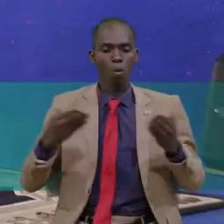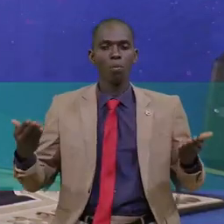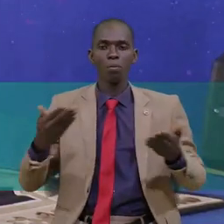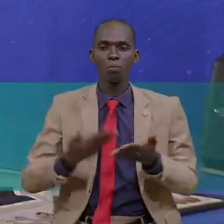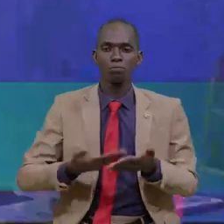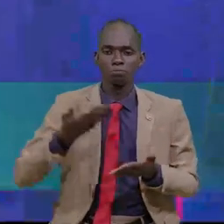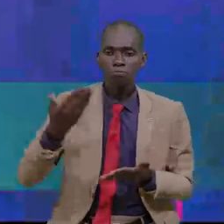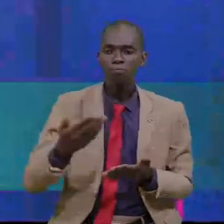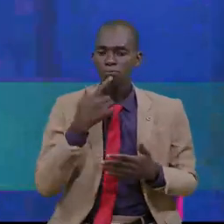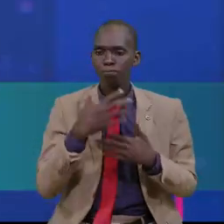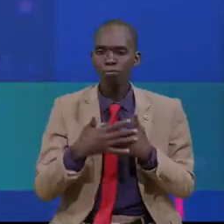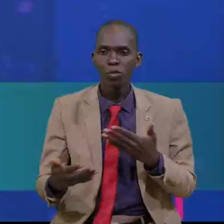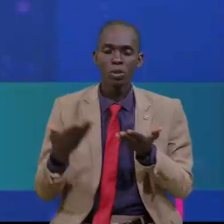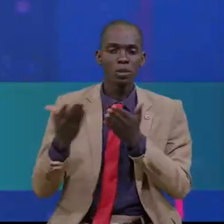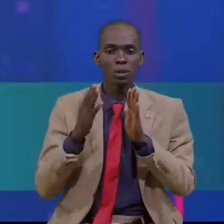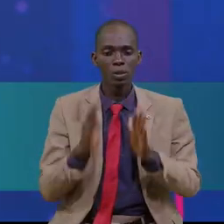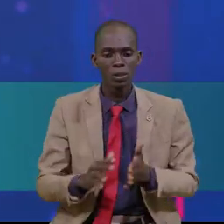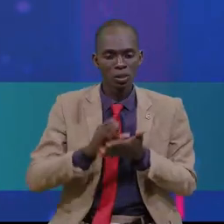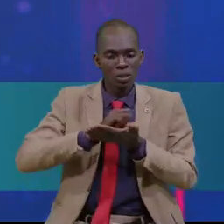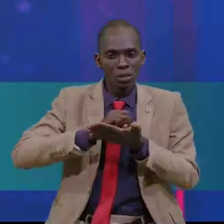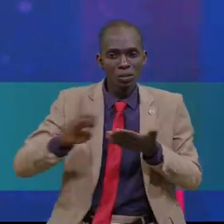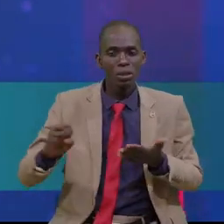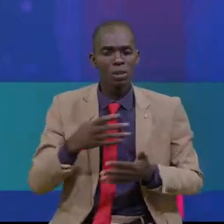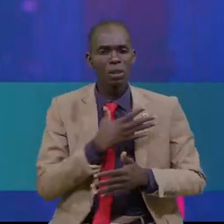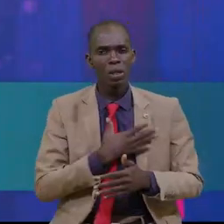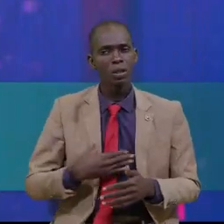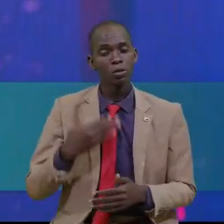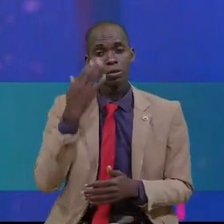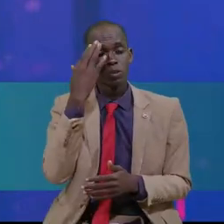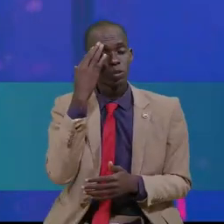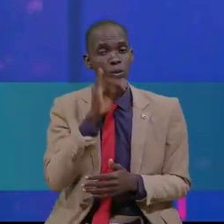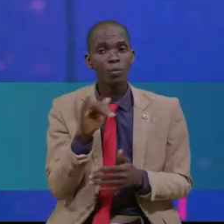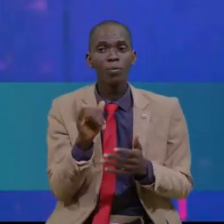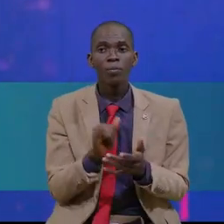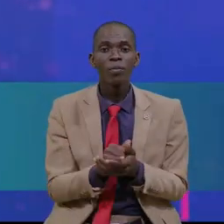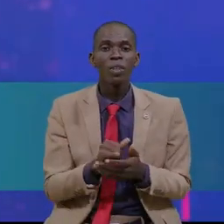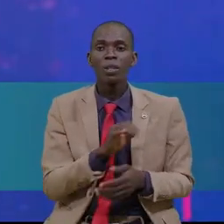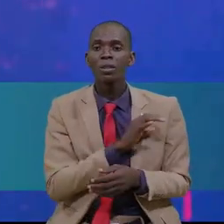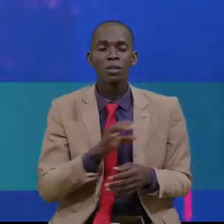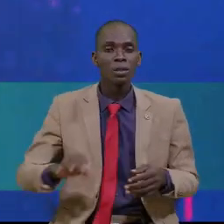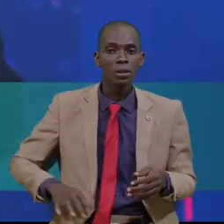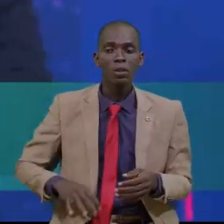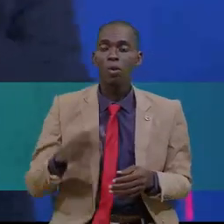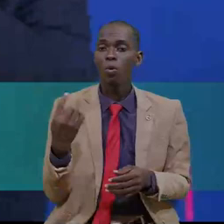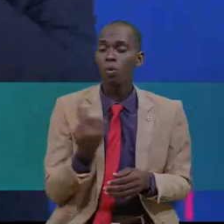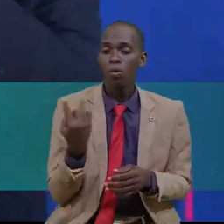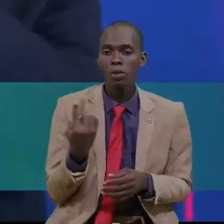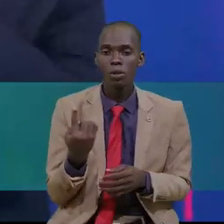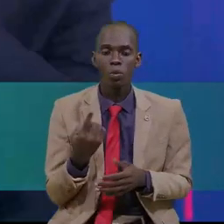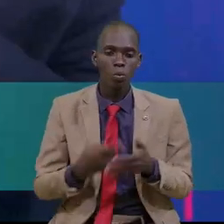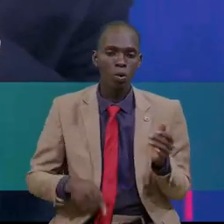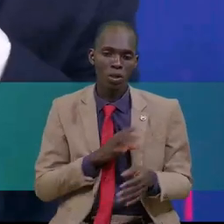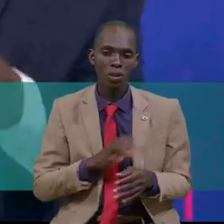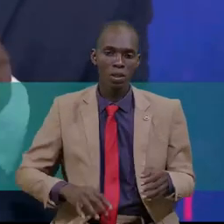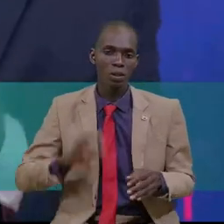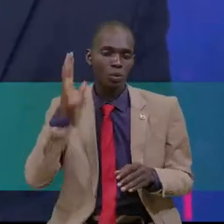sang, qui sont sanctifiés et qui font seulement ce que Christ fera. Ils pensent à ce que Christ allait penser et ils vont là où Christ